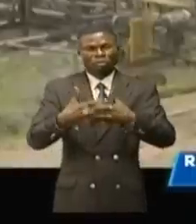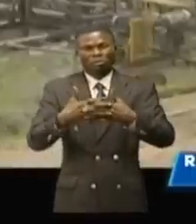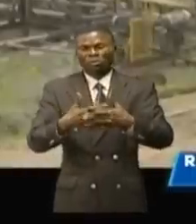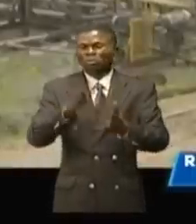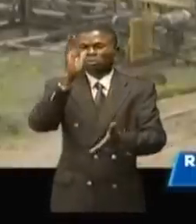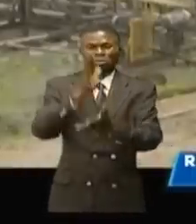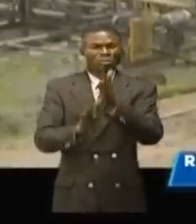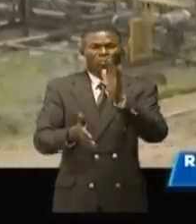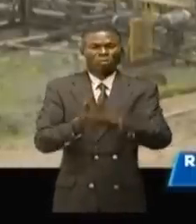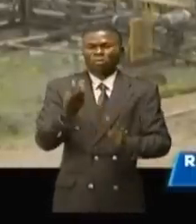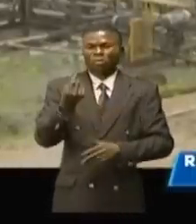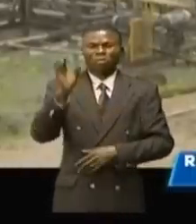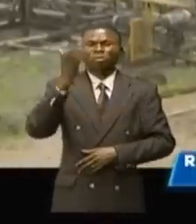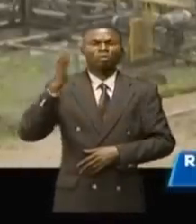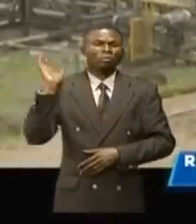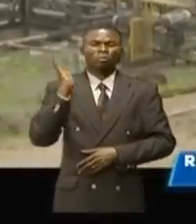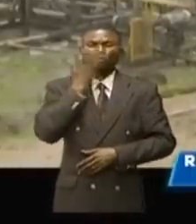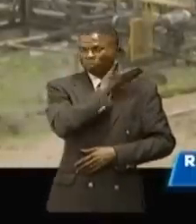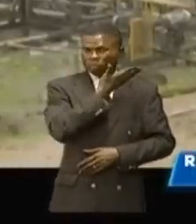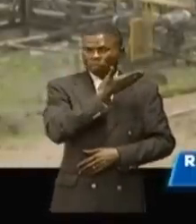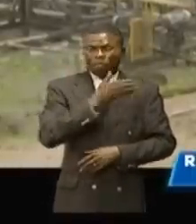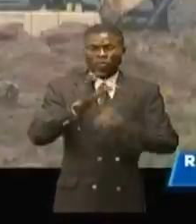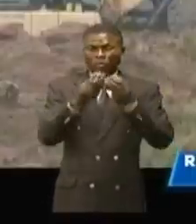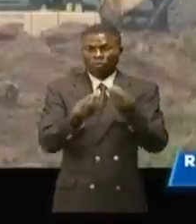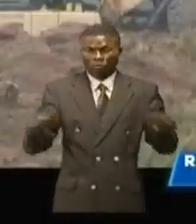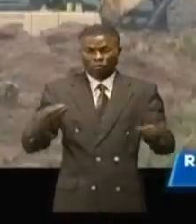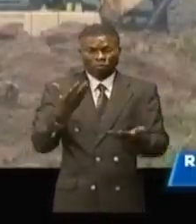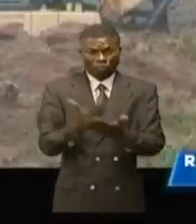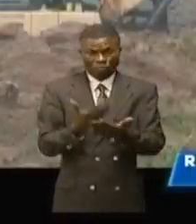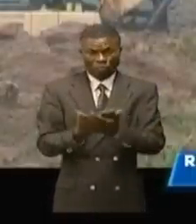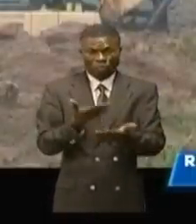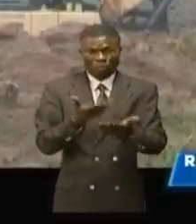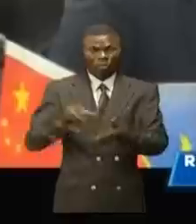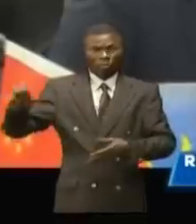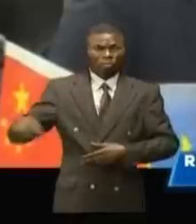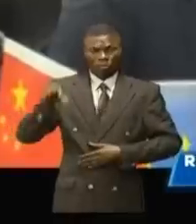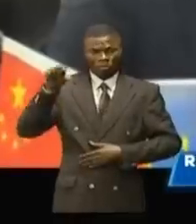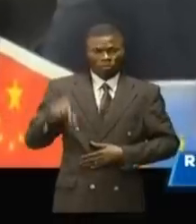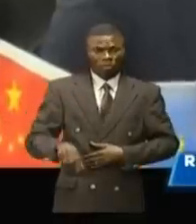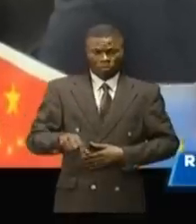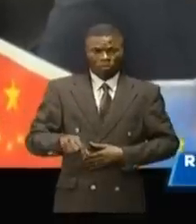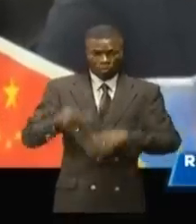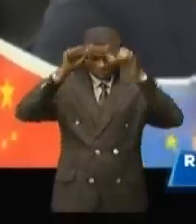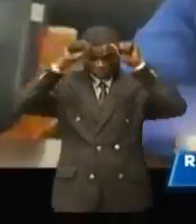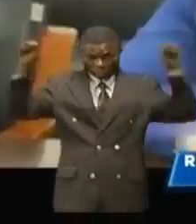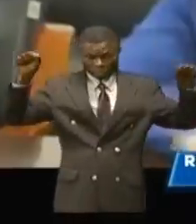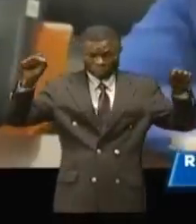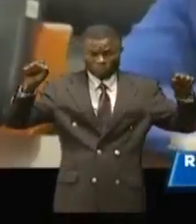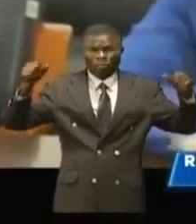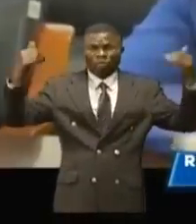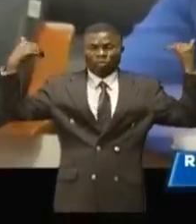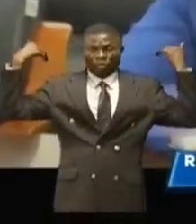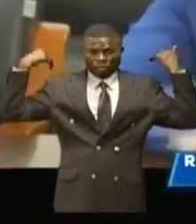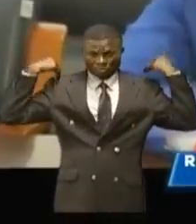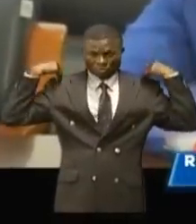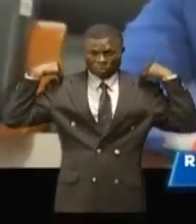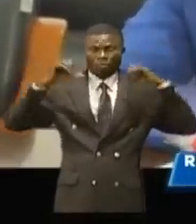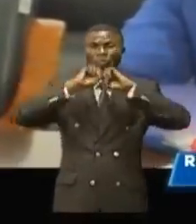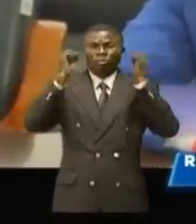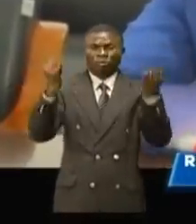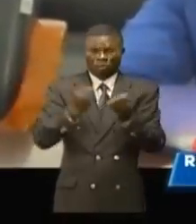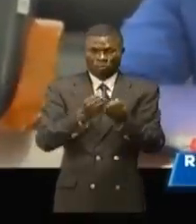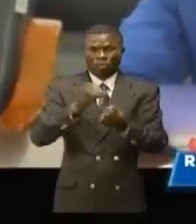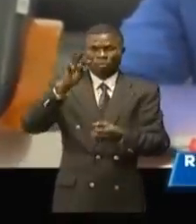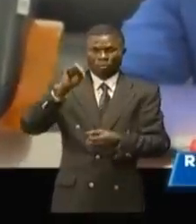production et de financement. Et pour trouver des solutions à court terme, Jacques Chika, président directeur général de la société